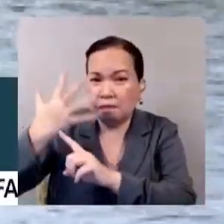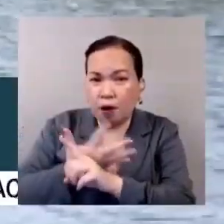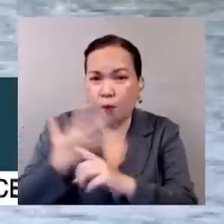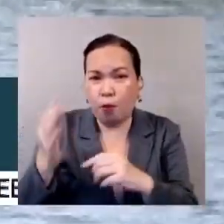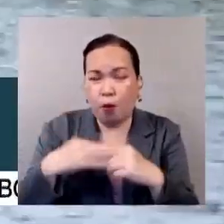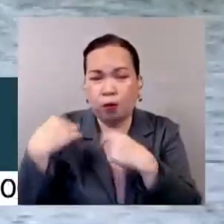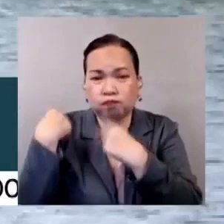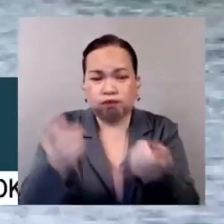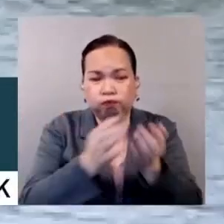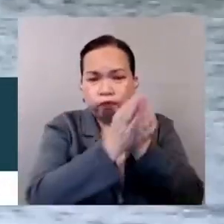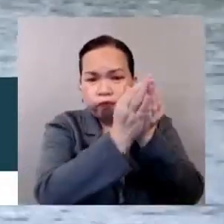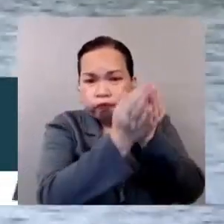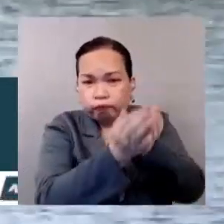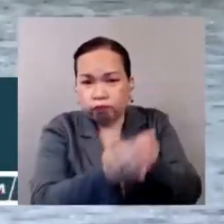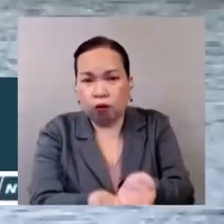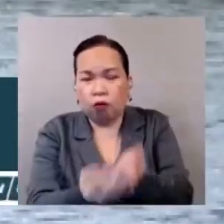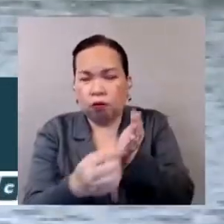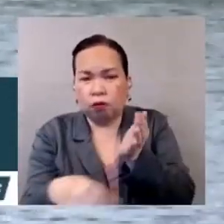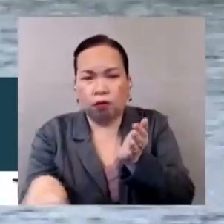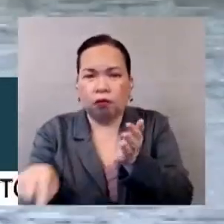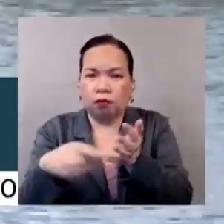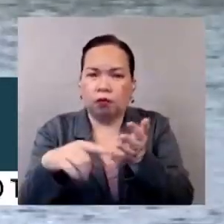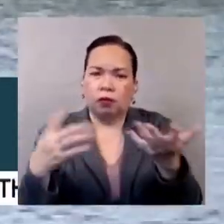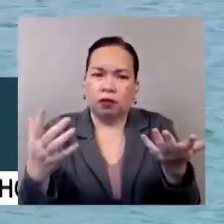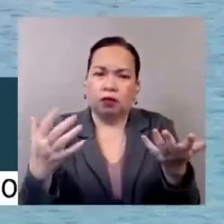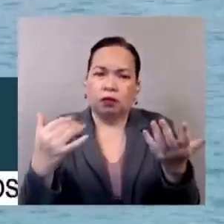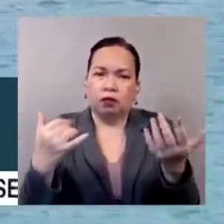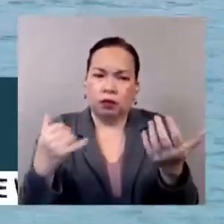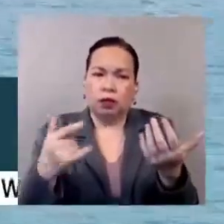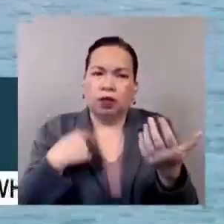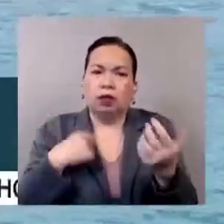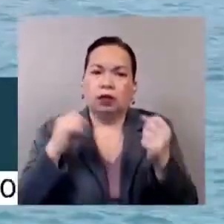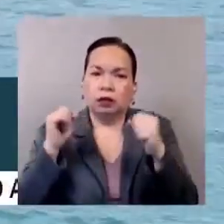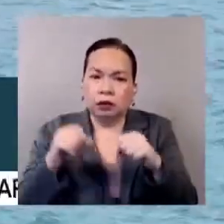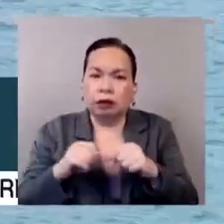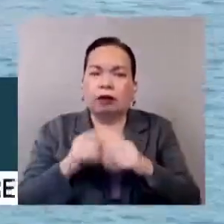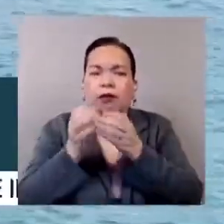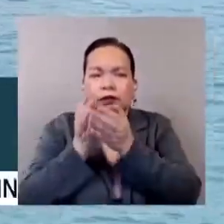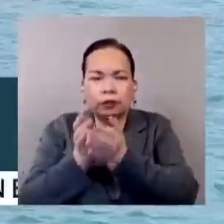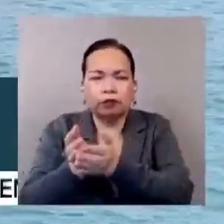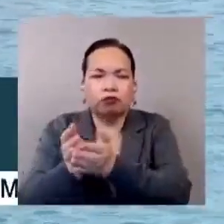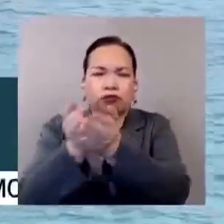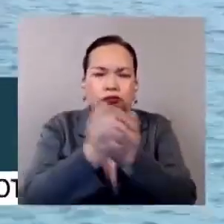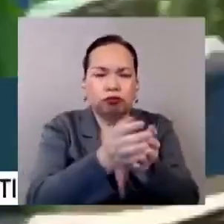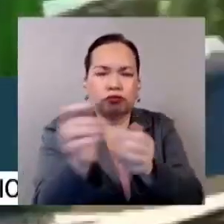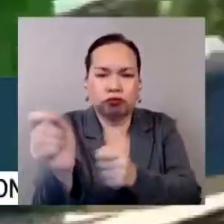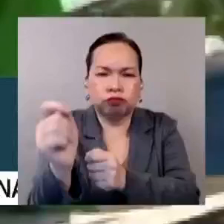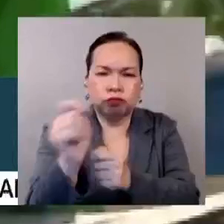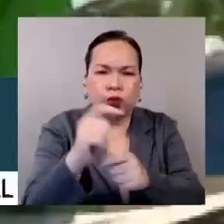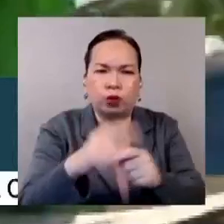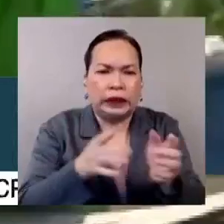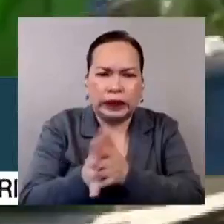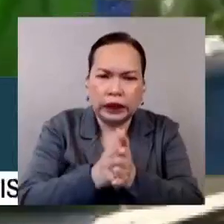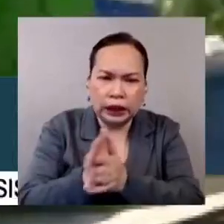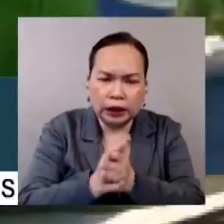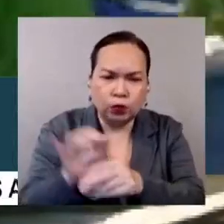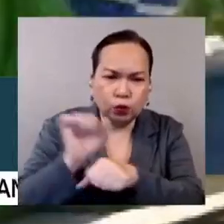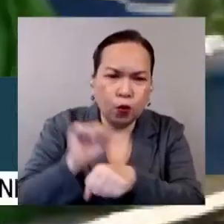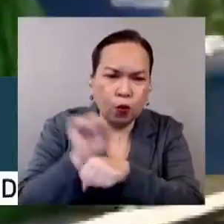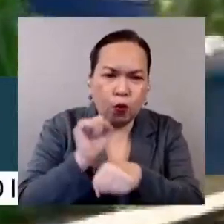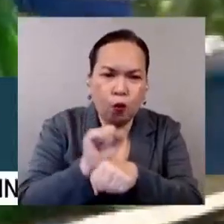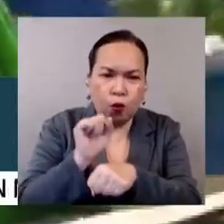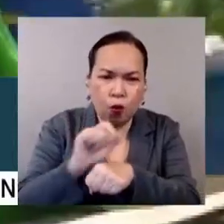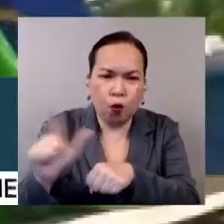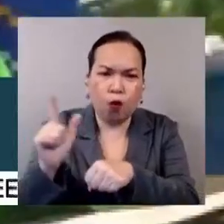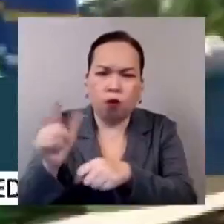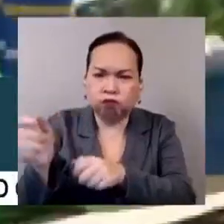empty princess, ngayon lang ulit nakapunta yung dalampasigan. Talagang yung eagerness nila na magkaroon ng hanap buhay again. Okay. Is malaking